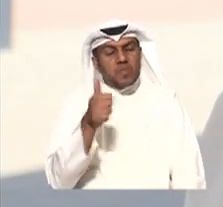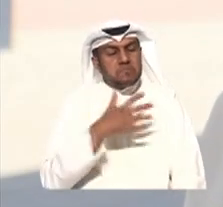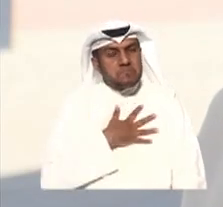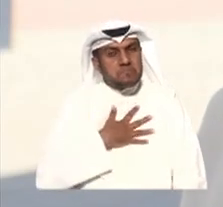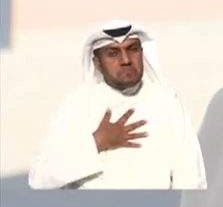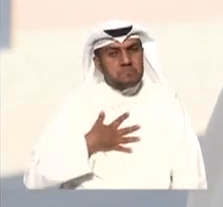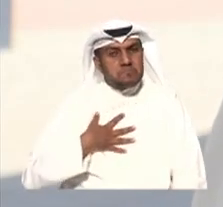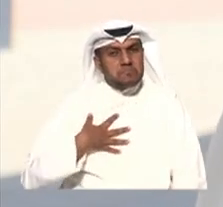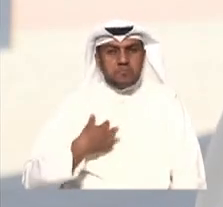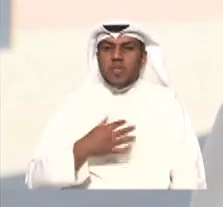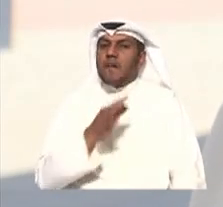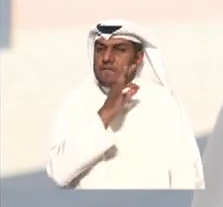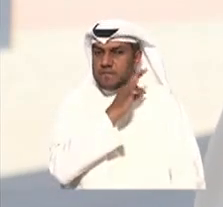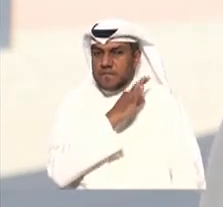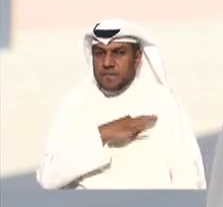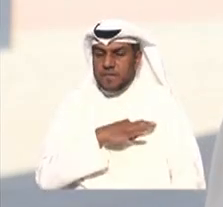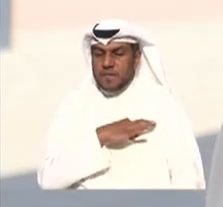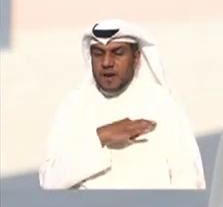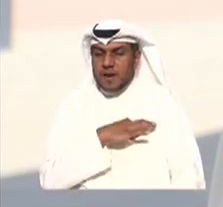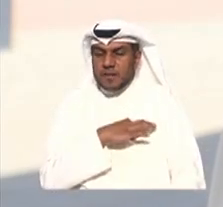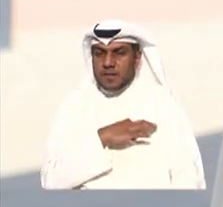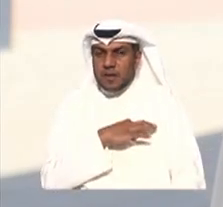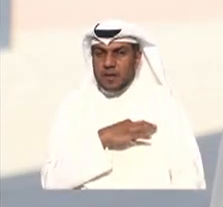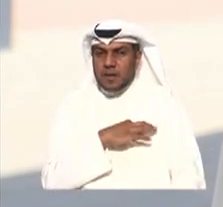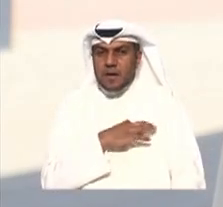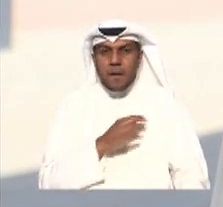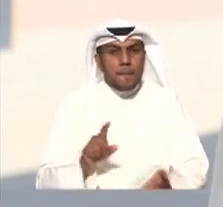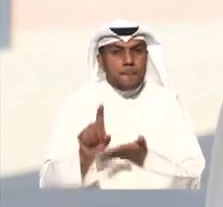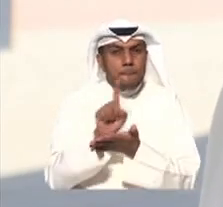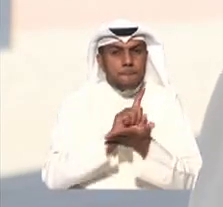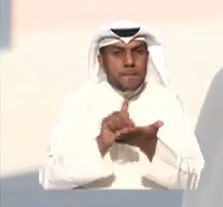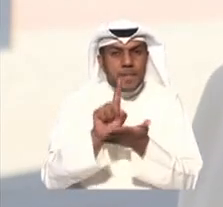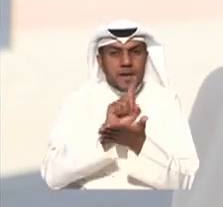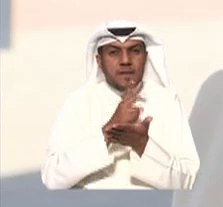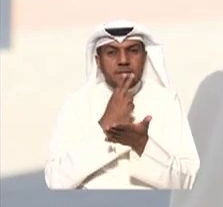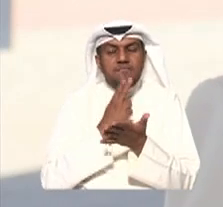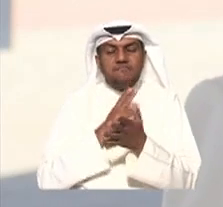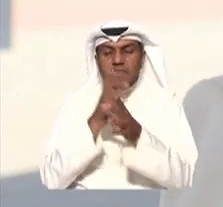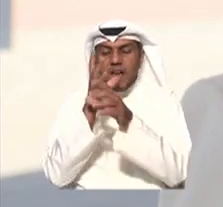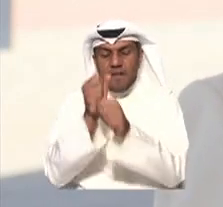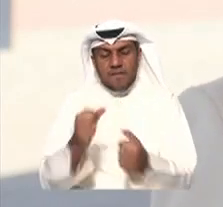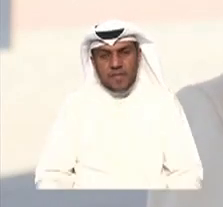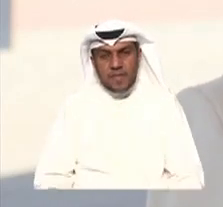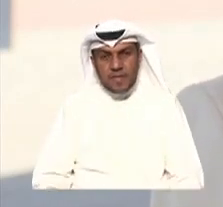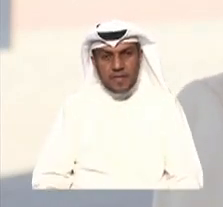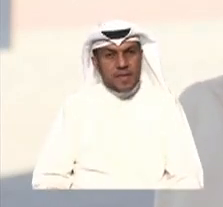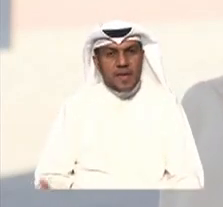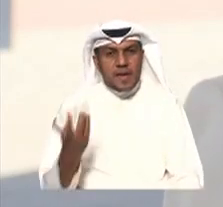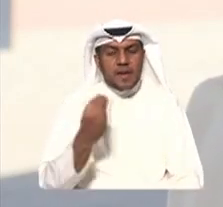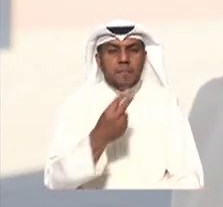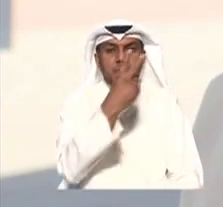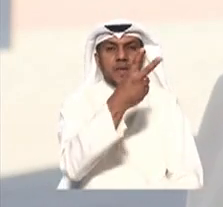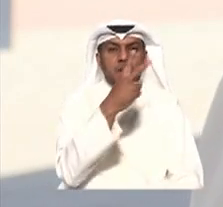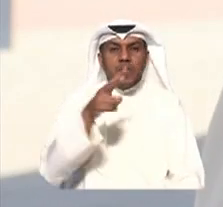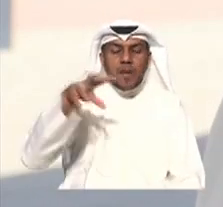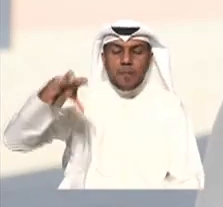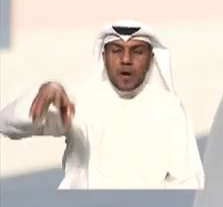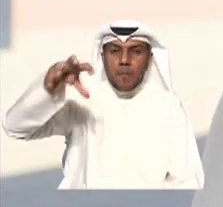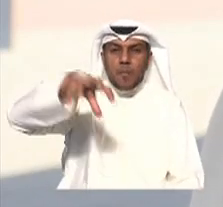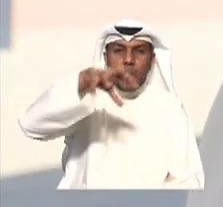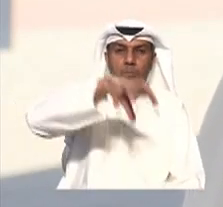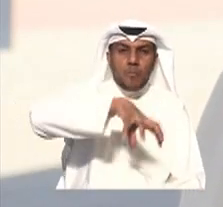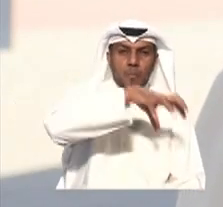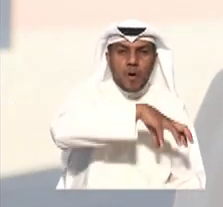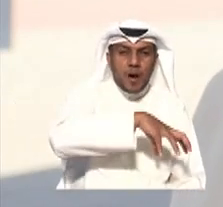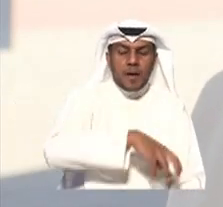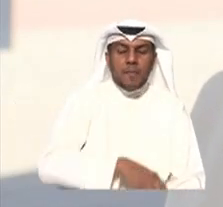الصناعة، شركات البترول، قدرنا ان احنا الحمد لله ان احنا نحط 22 محطة شحن كهرباء